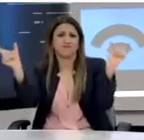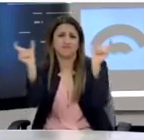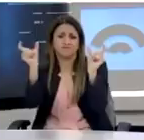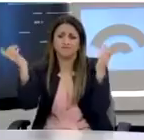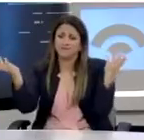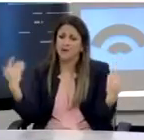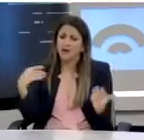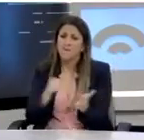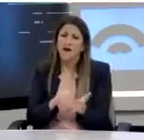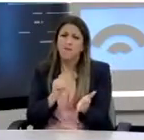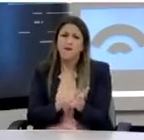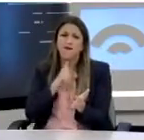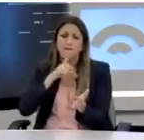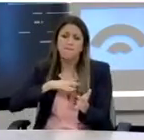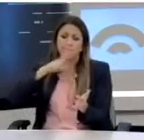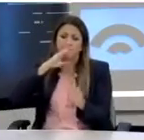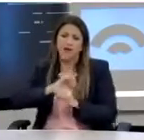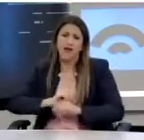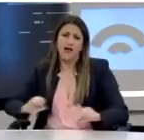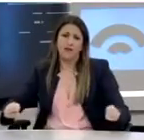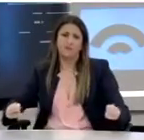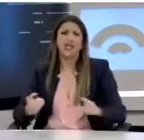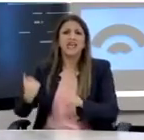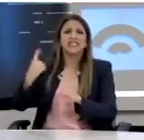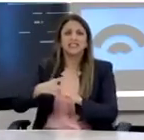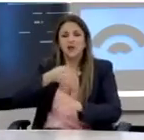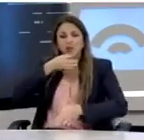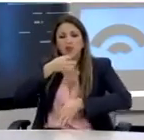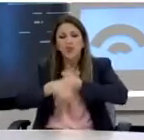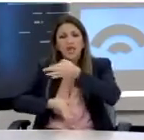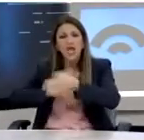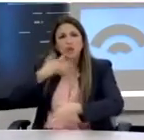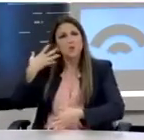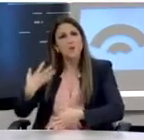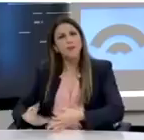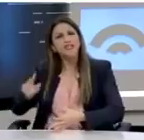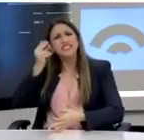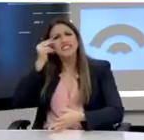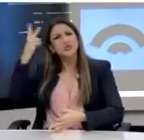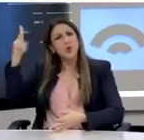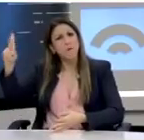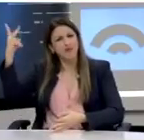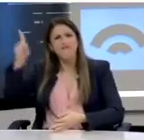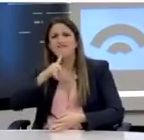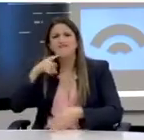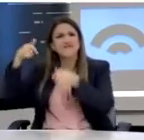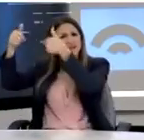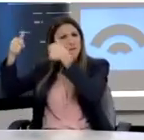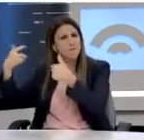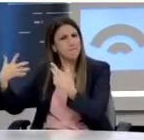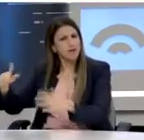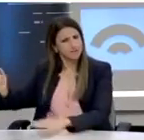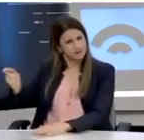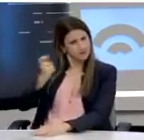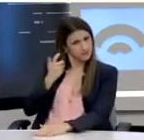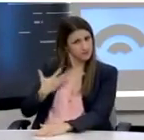Νομίζω ότι την εξαντλήσαμε σε ό,τι αφορά βεβαίως και με την διευκρινιστική δήλωση που έγινε στη ρηματική διακοίνωση από τους ίδιους τους γείτονές